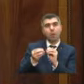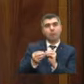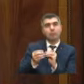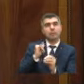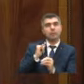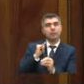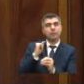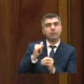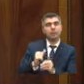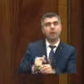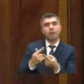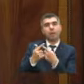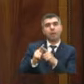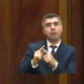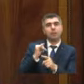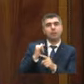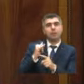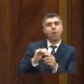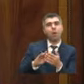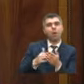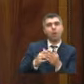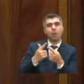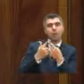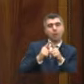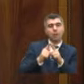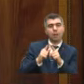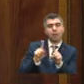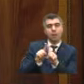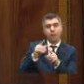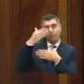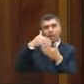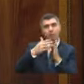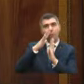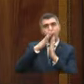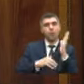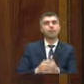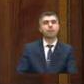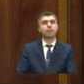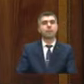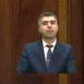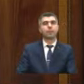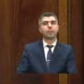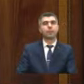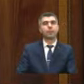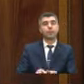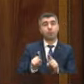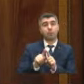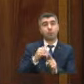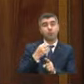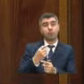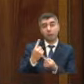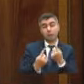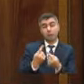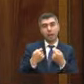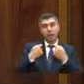والنقائص الكبيرة التي تعاني منها بلادنا. كان يتعين عليكم السيد